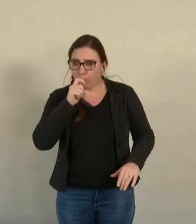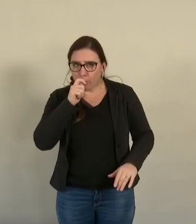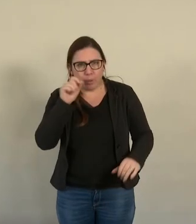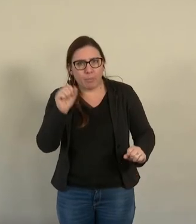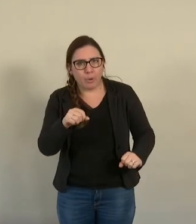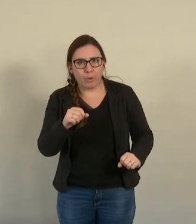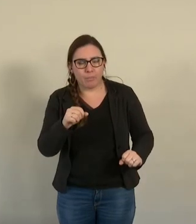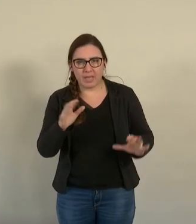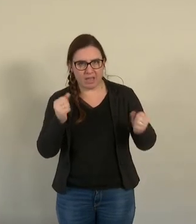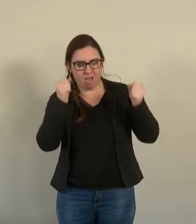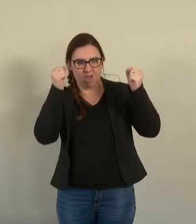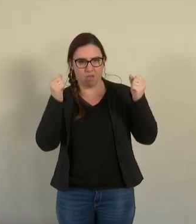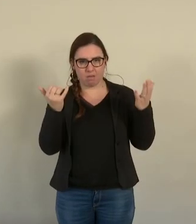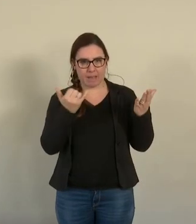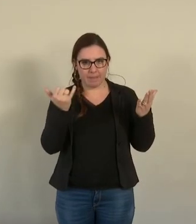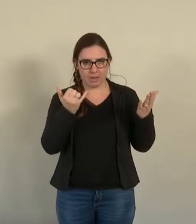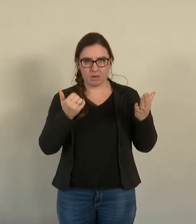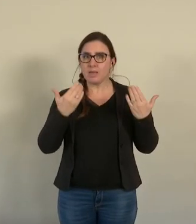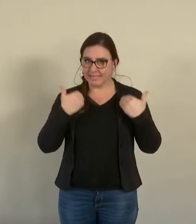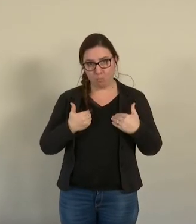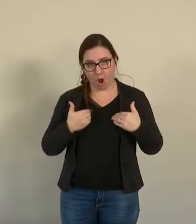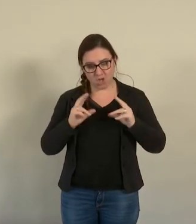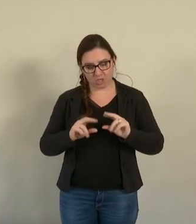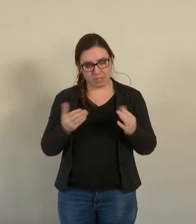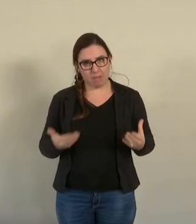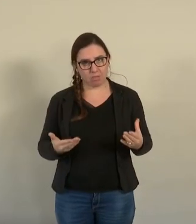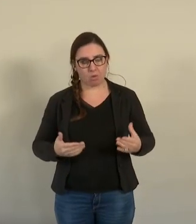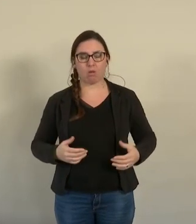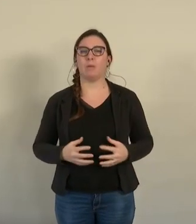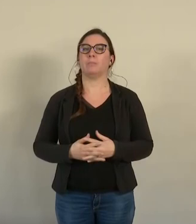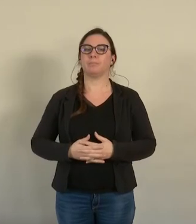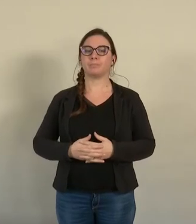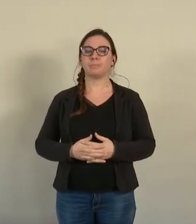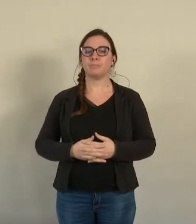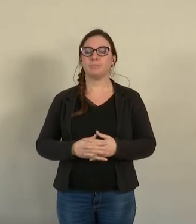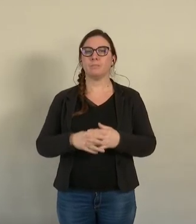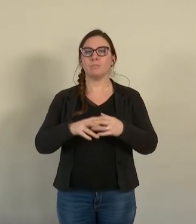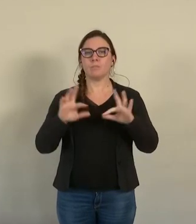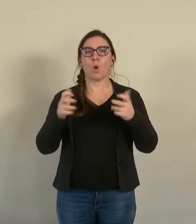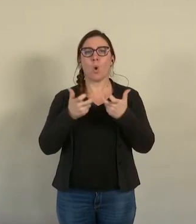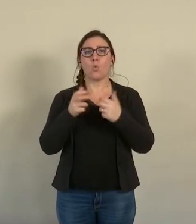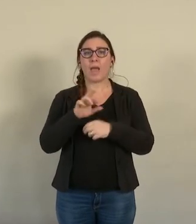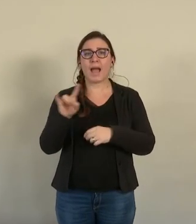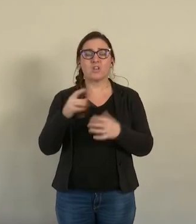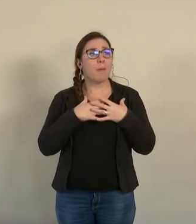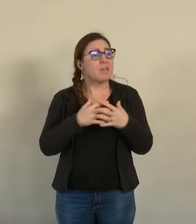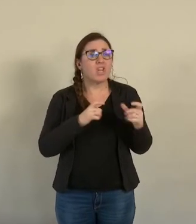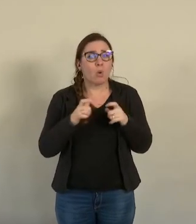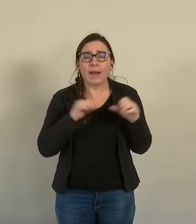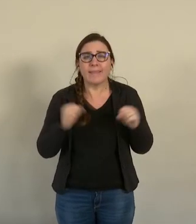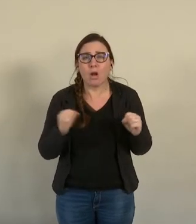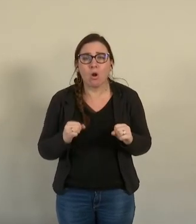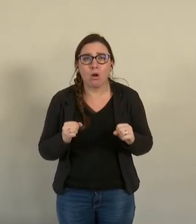pas en attendant c'est moi qui développe sur le coup r on est d'accord chers collègues mais